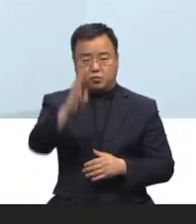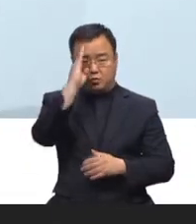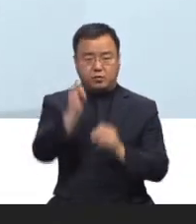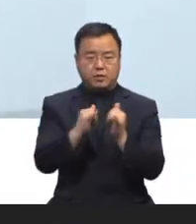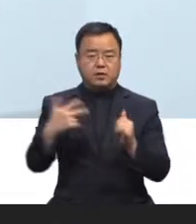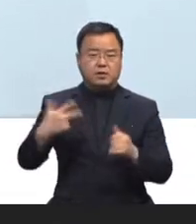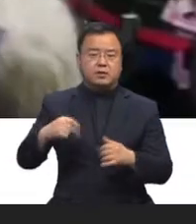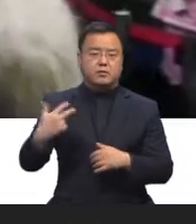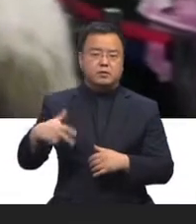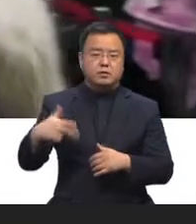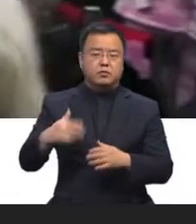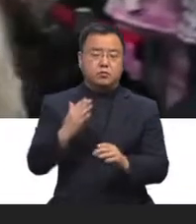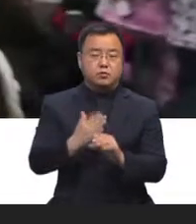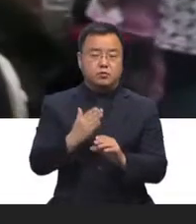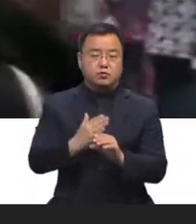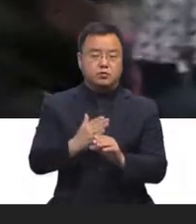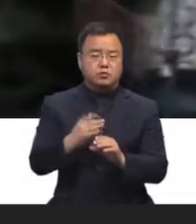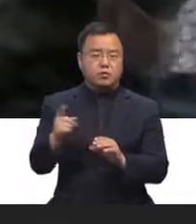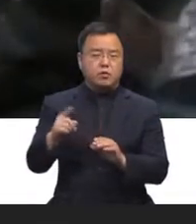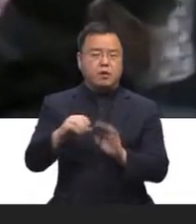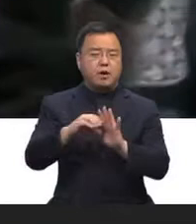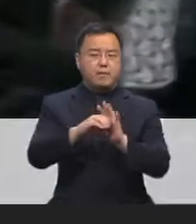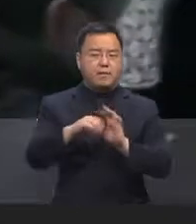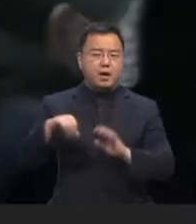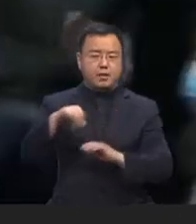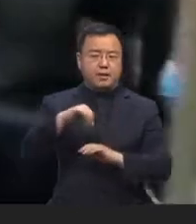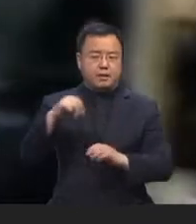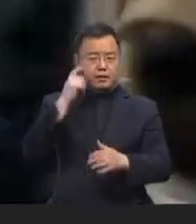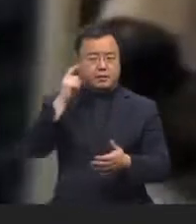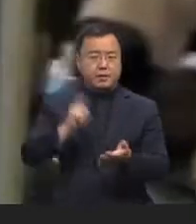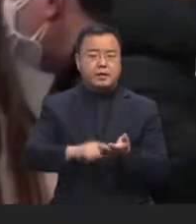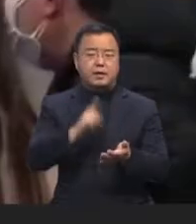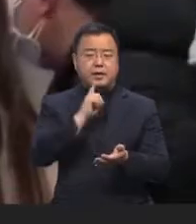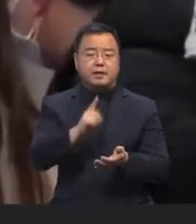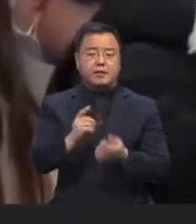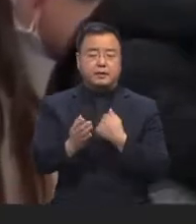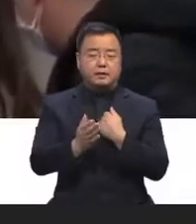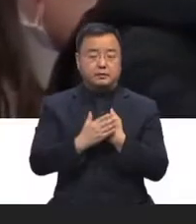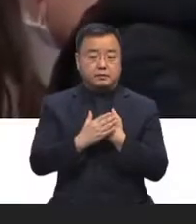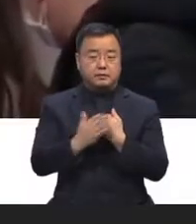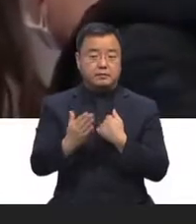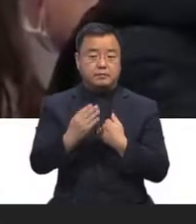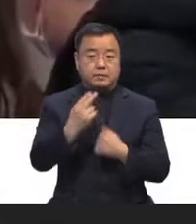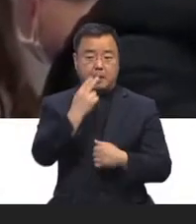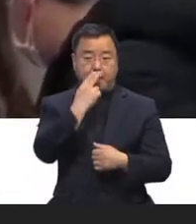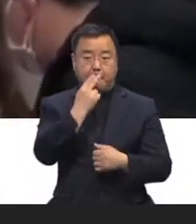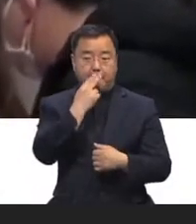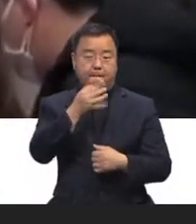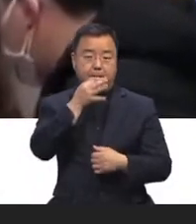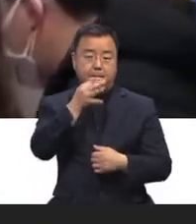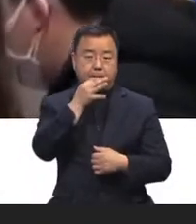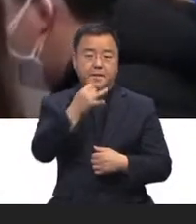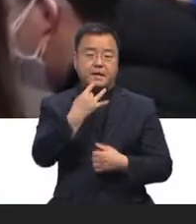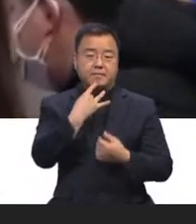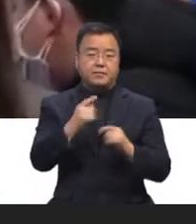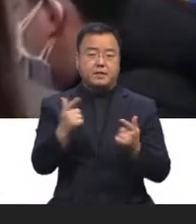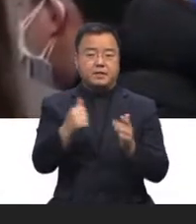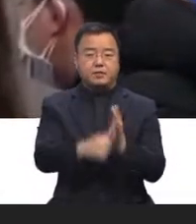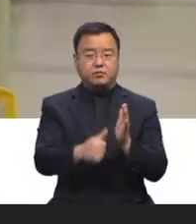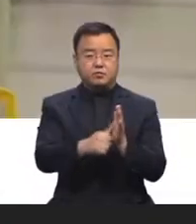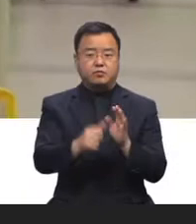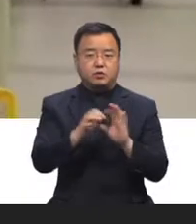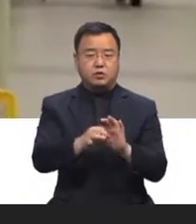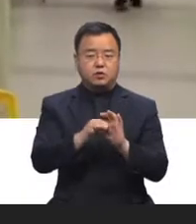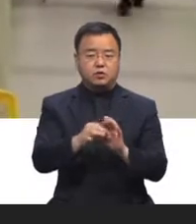양성반응이 나왔다고 밝혔습니다 이렇게 되면 침이나 콧물 통한 호흡기 감염 뿐 아니라 물체 를 통한